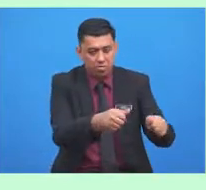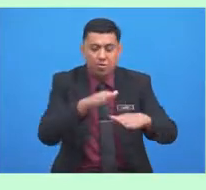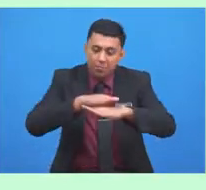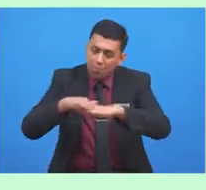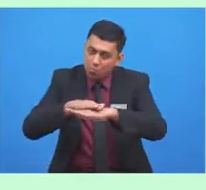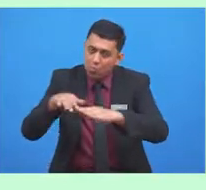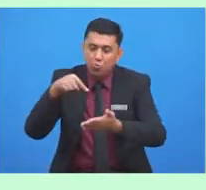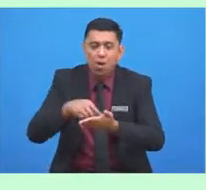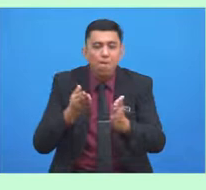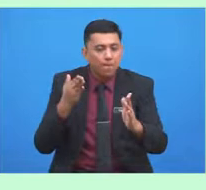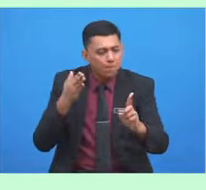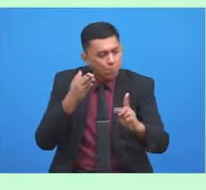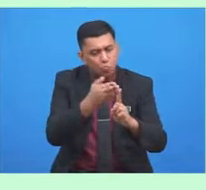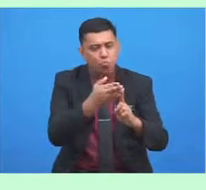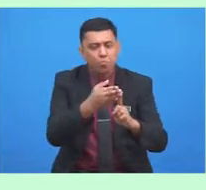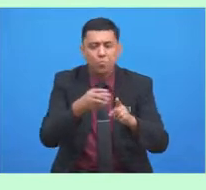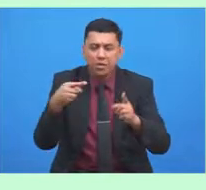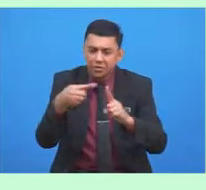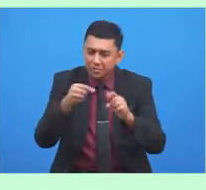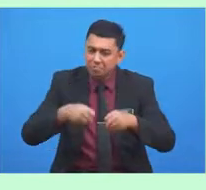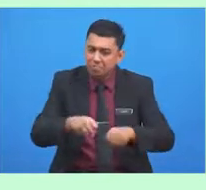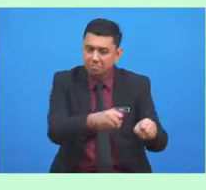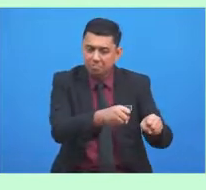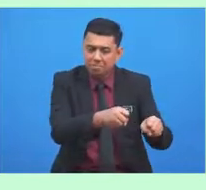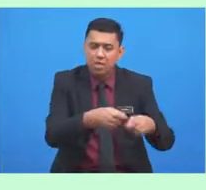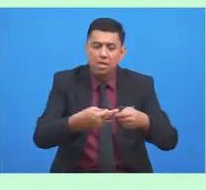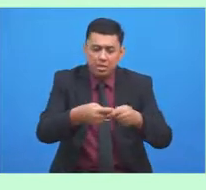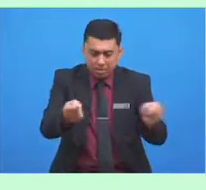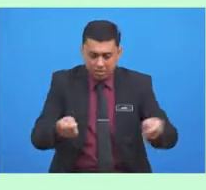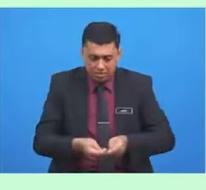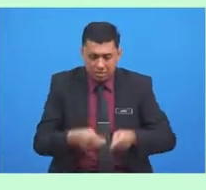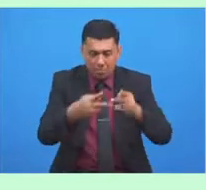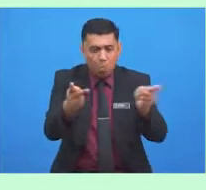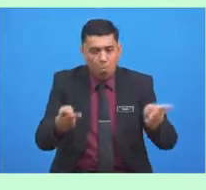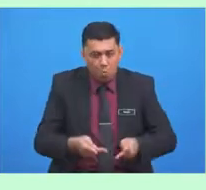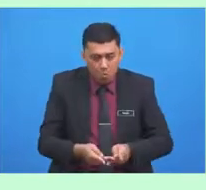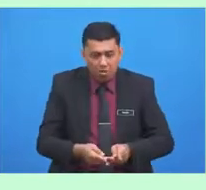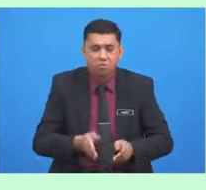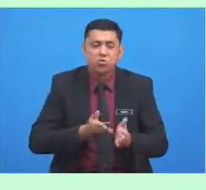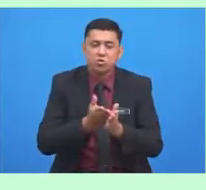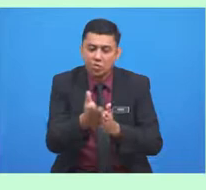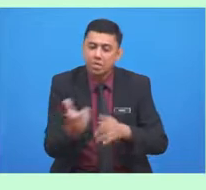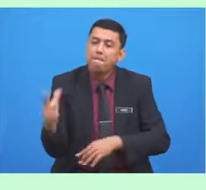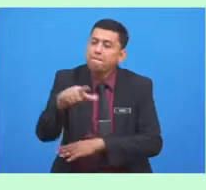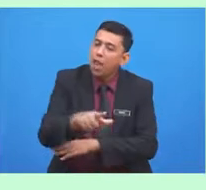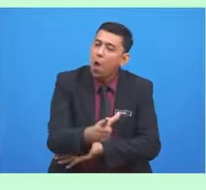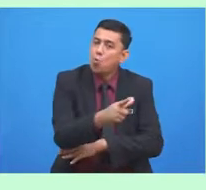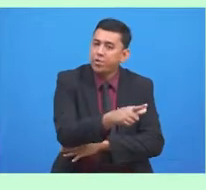bumi menuju ke sungai, tasik, kolam dan seterusnya ke laut.